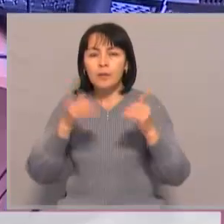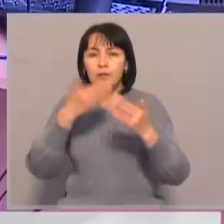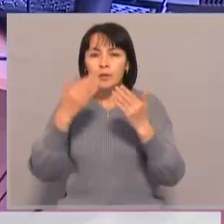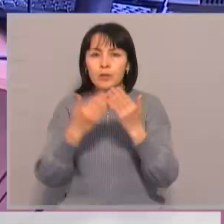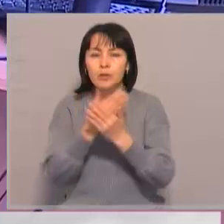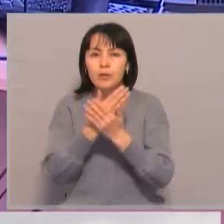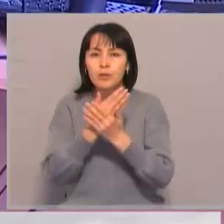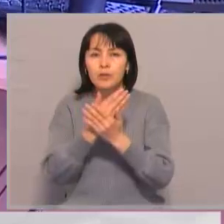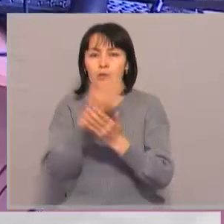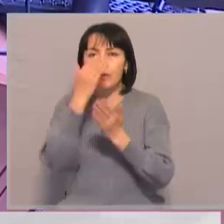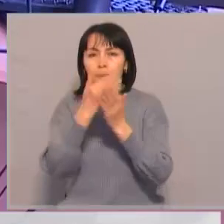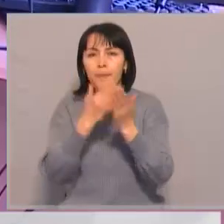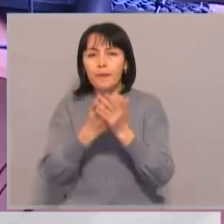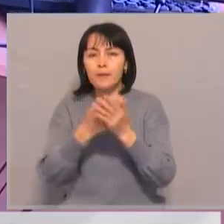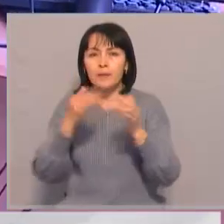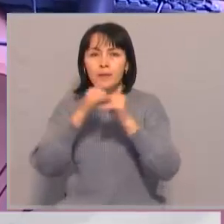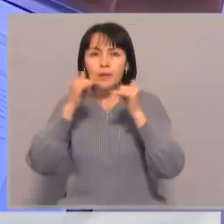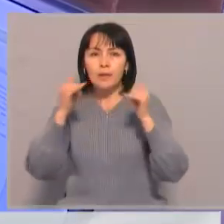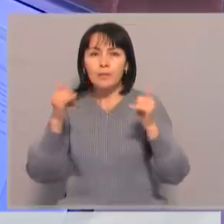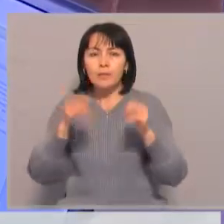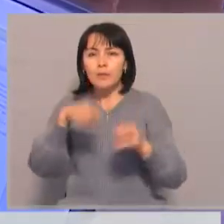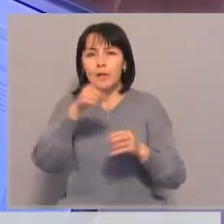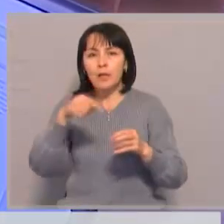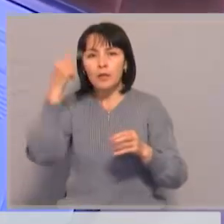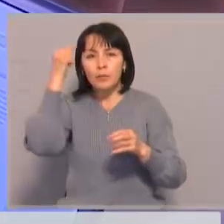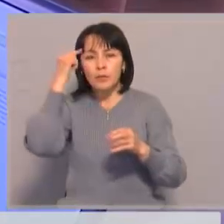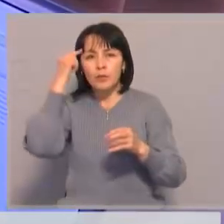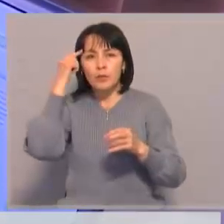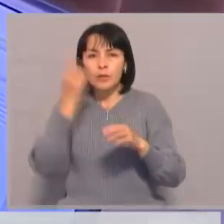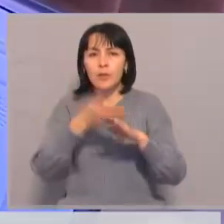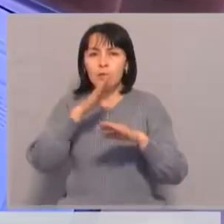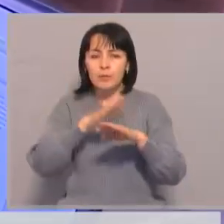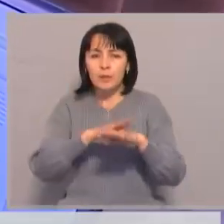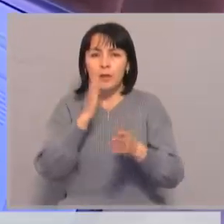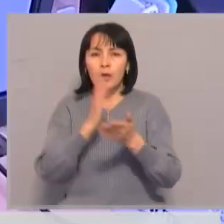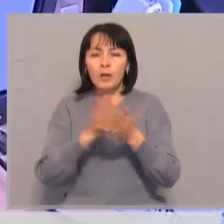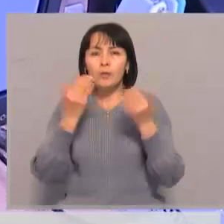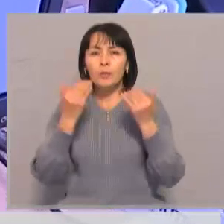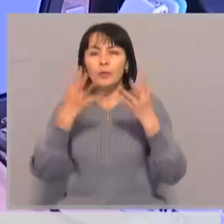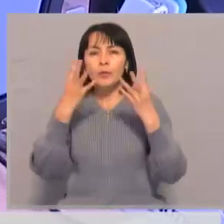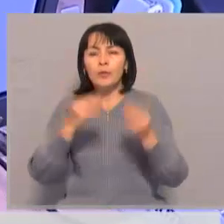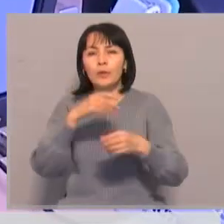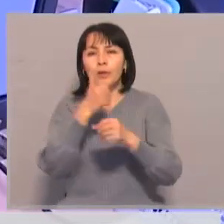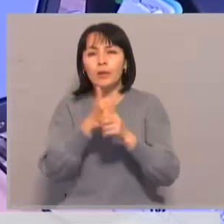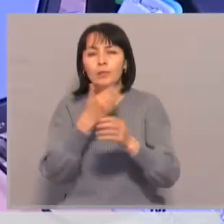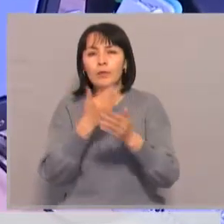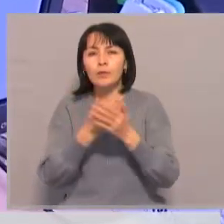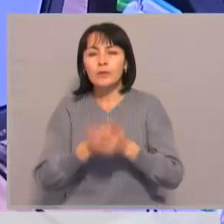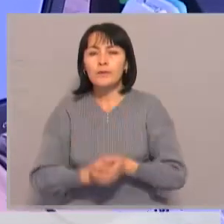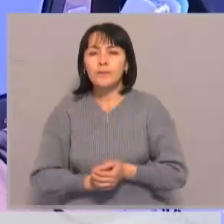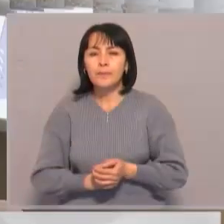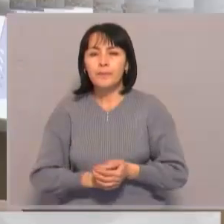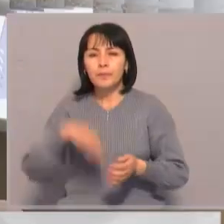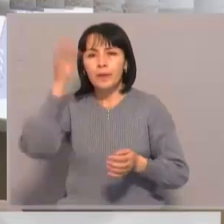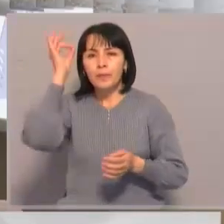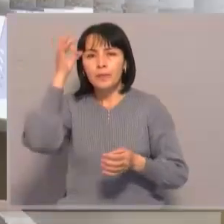жаңа технология мен өндірістік дамудың салдары адам жүйкесіне салмақ салары анық. Бұл бүгінгі күннің талабы. Психикалық